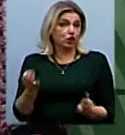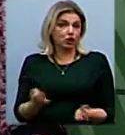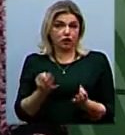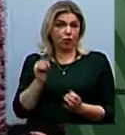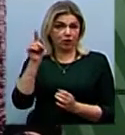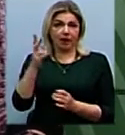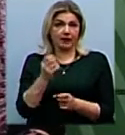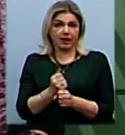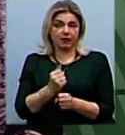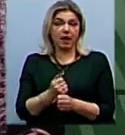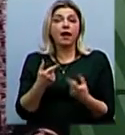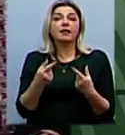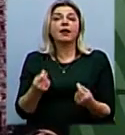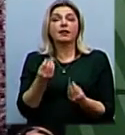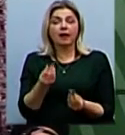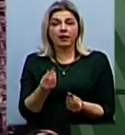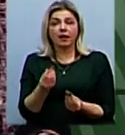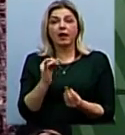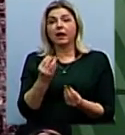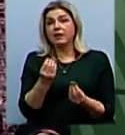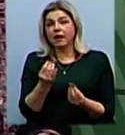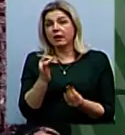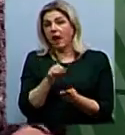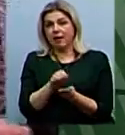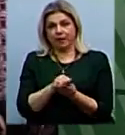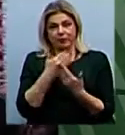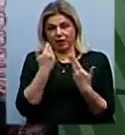пустыре не делается. Где деньги, и где и ни денег, ни кладбища.